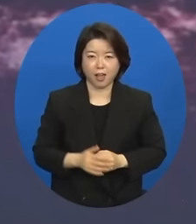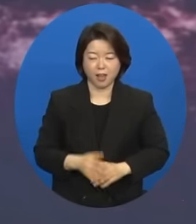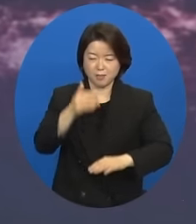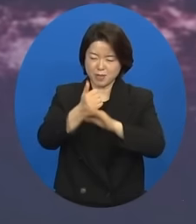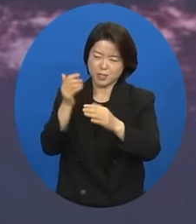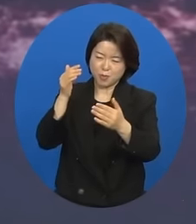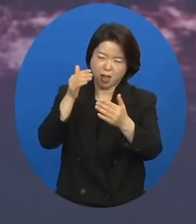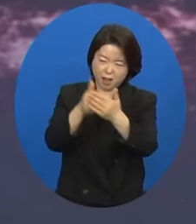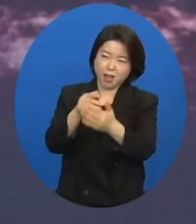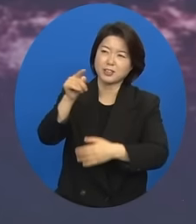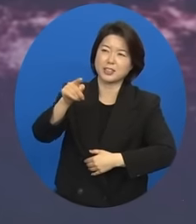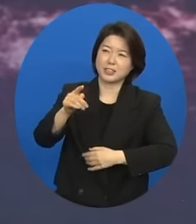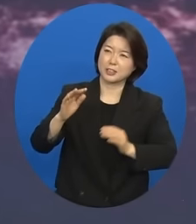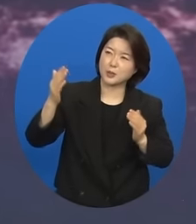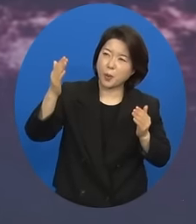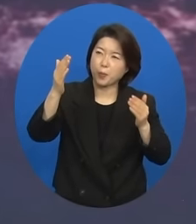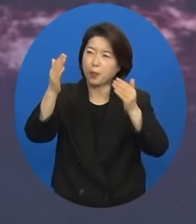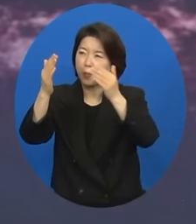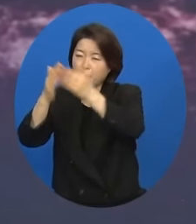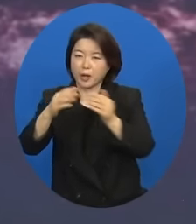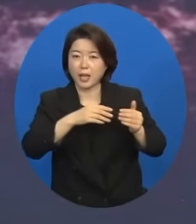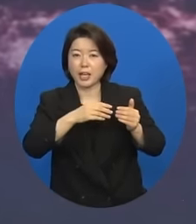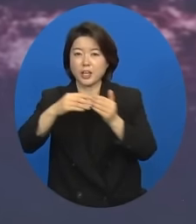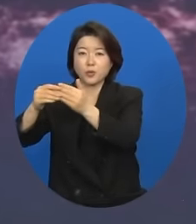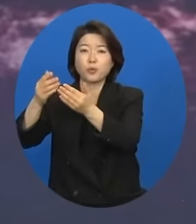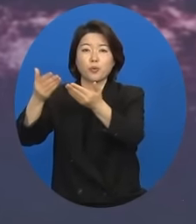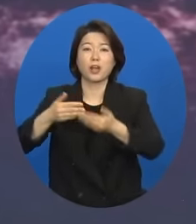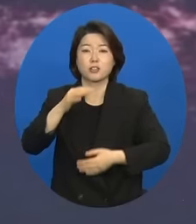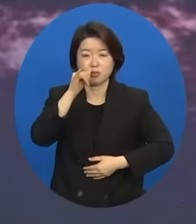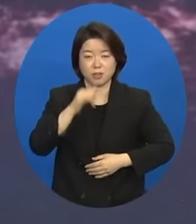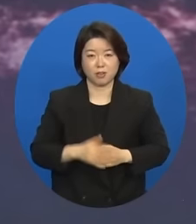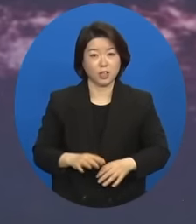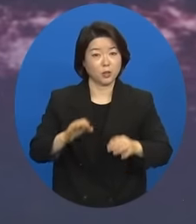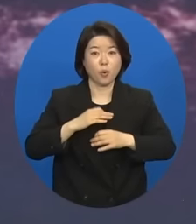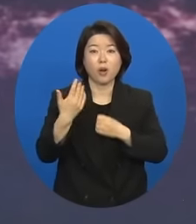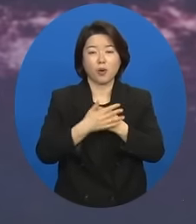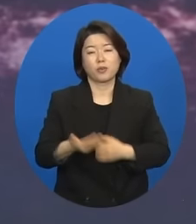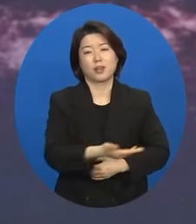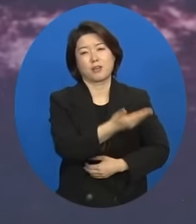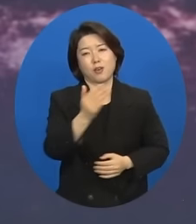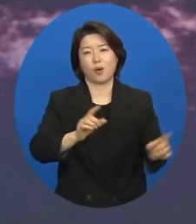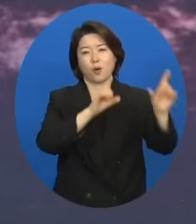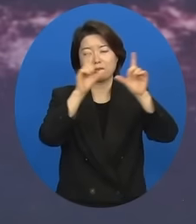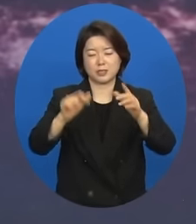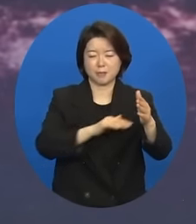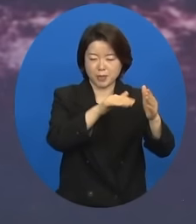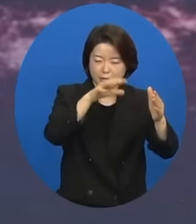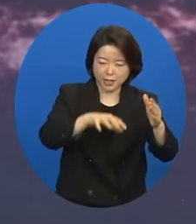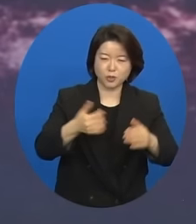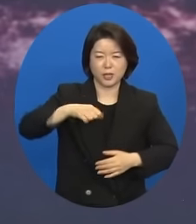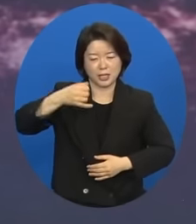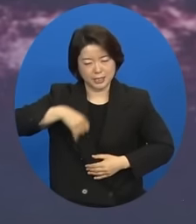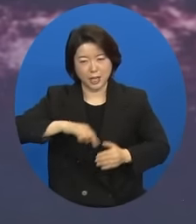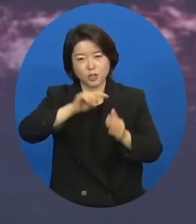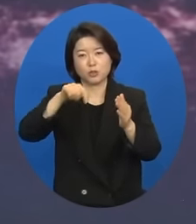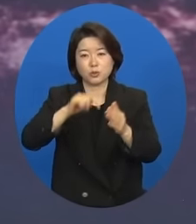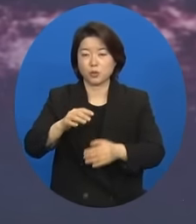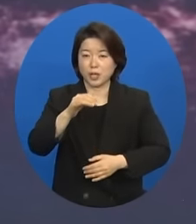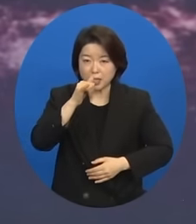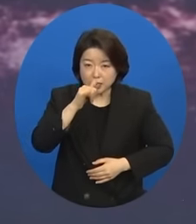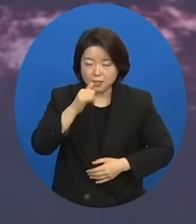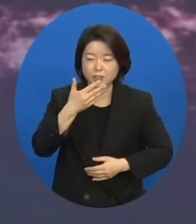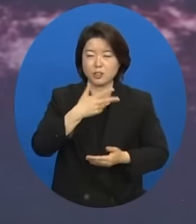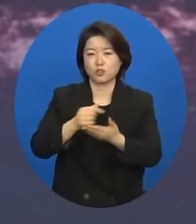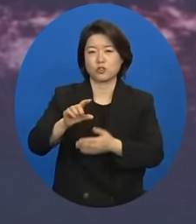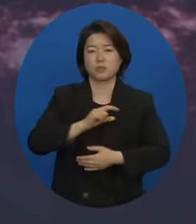영생에 이르도록 우리를 인도하신다는 거 아닙니까이 놀라운 은혜가 여러분들 삶과 또한 가정 가운데 자녀들 가운데 있기를 우리 주님의